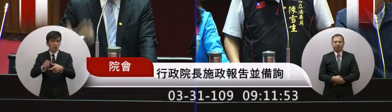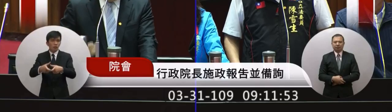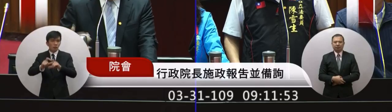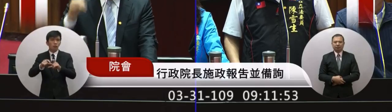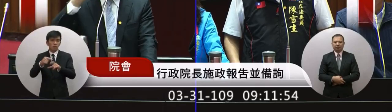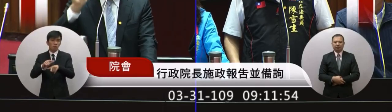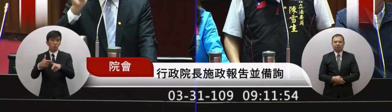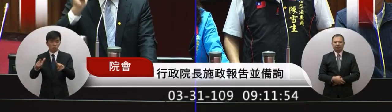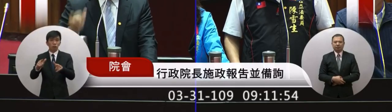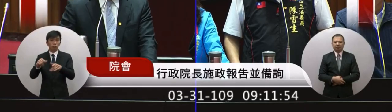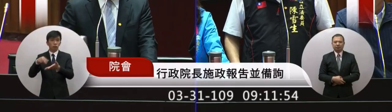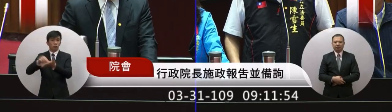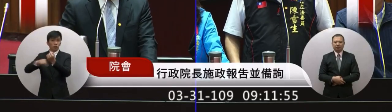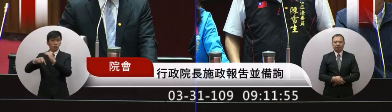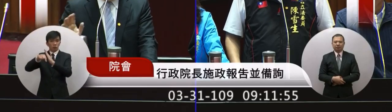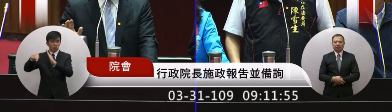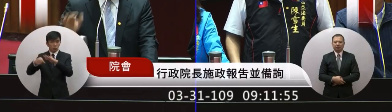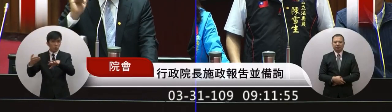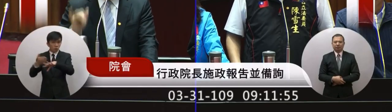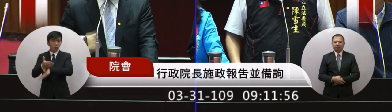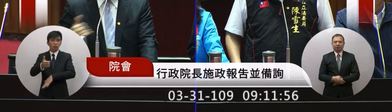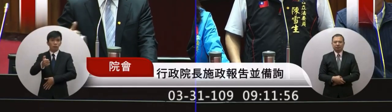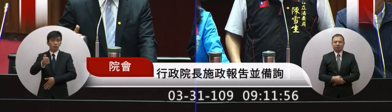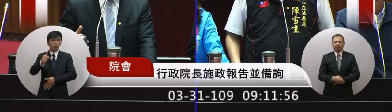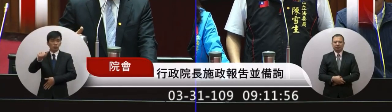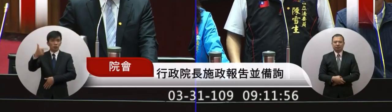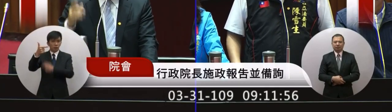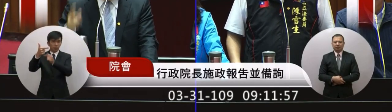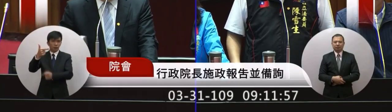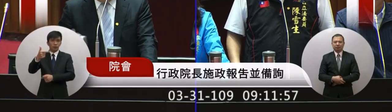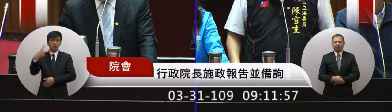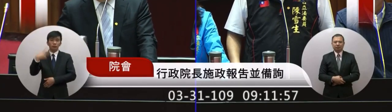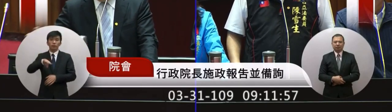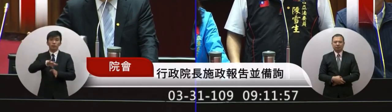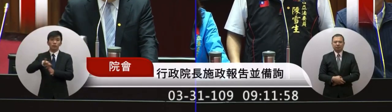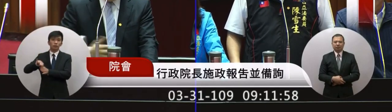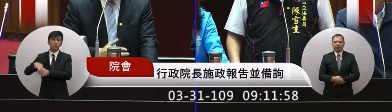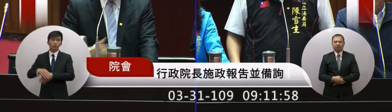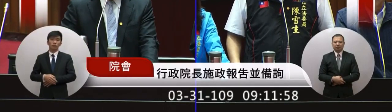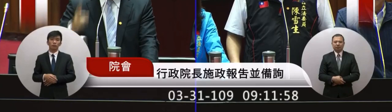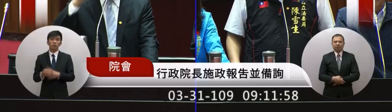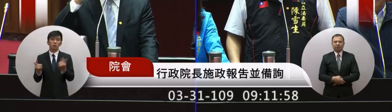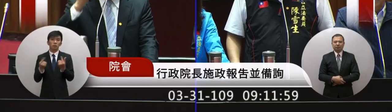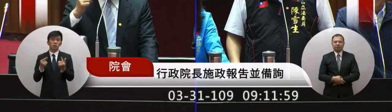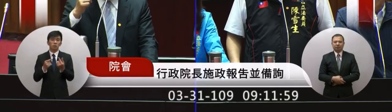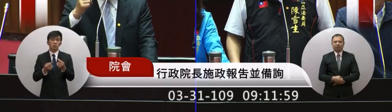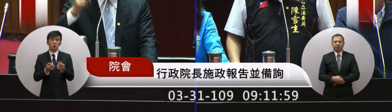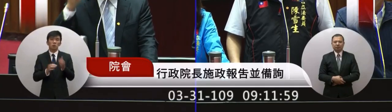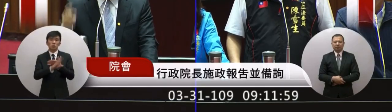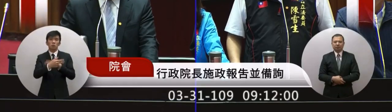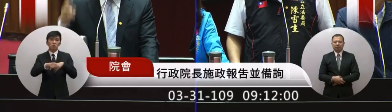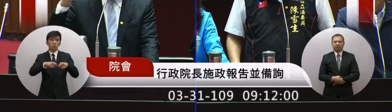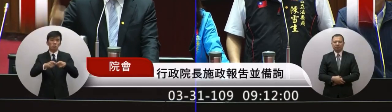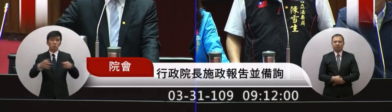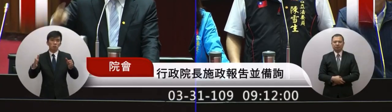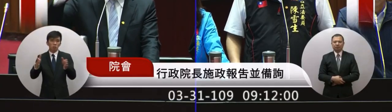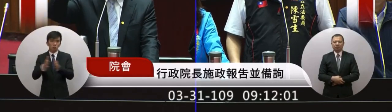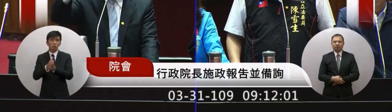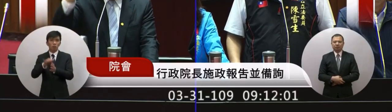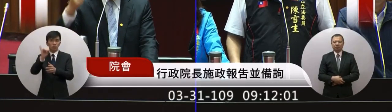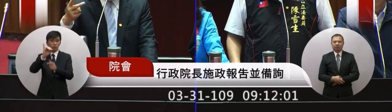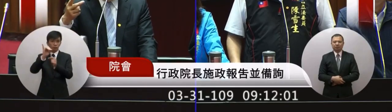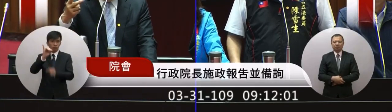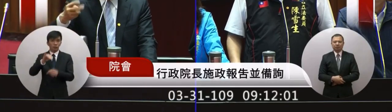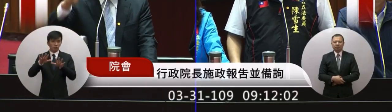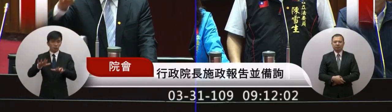院通过600亿特别预算，但不止600亿了。就包括以往基金等超过1000亿，现在中央银行又宣